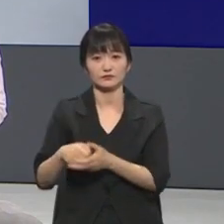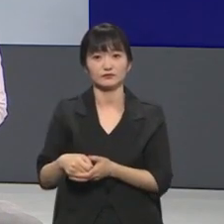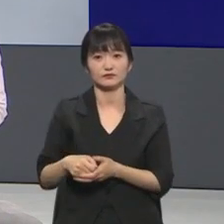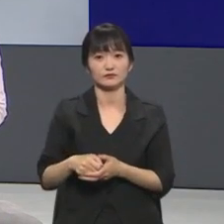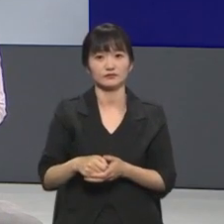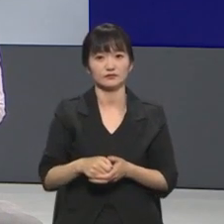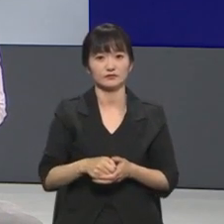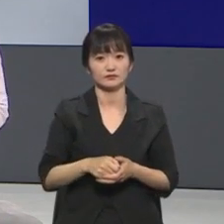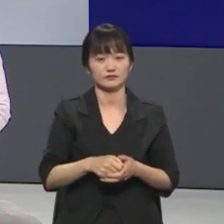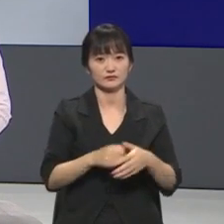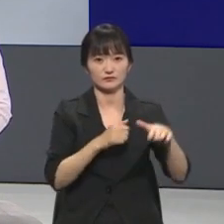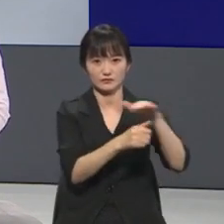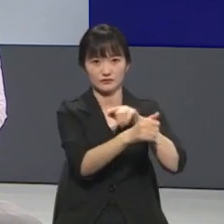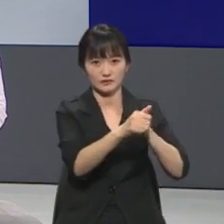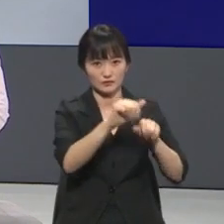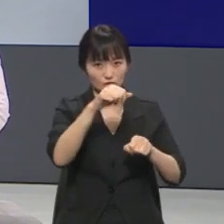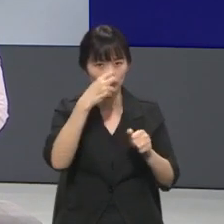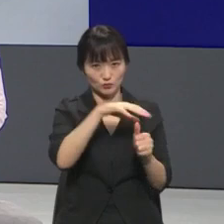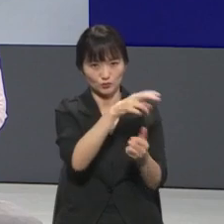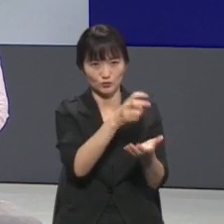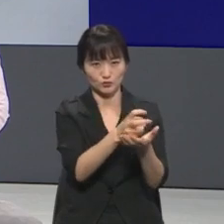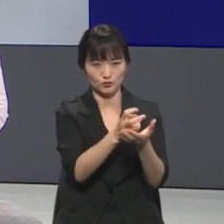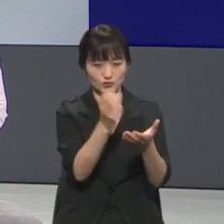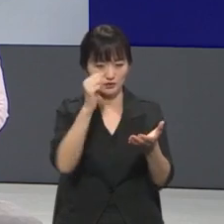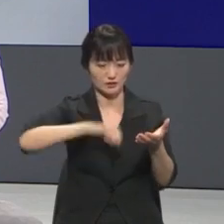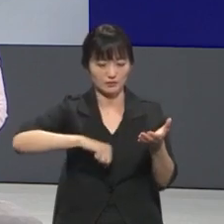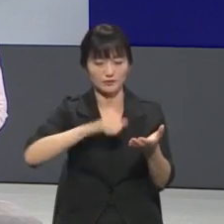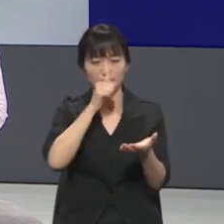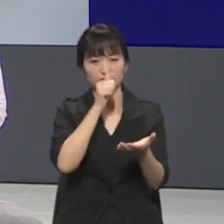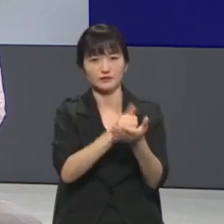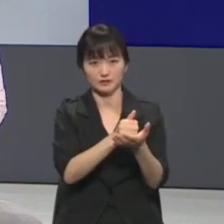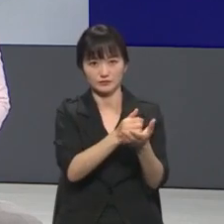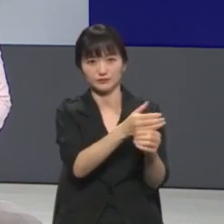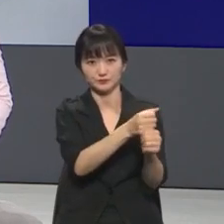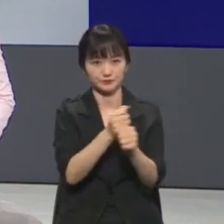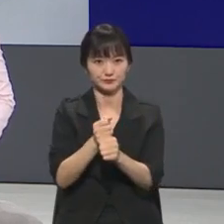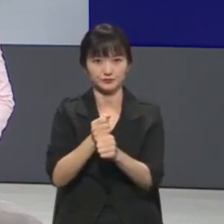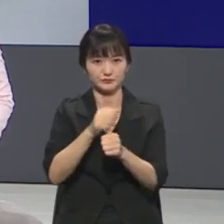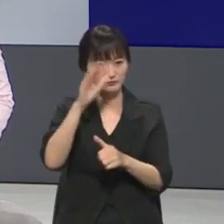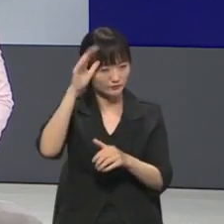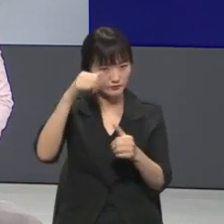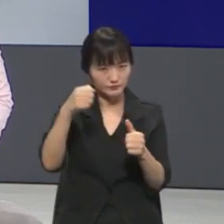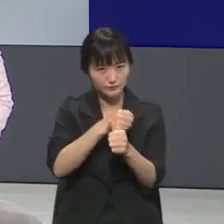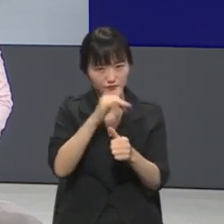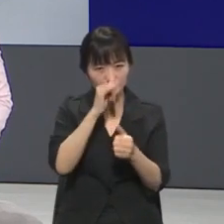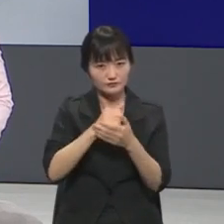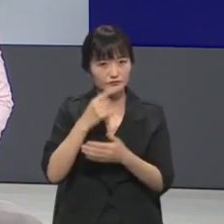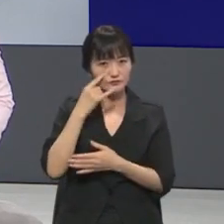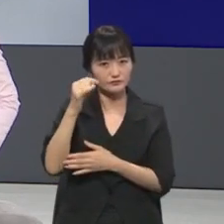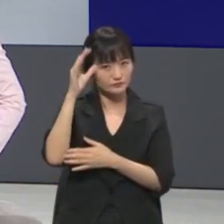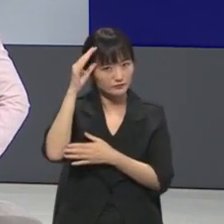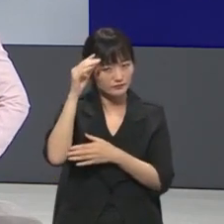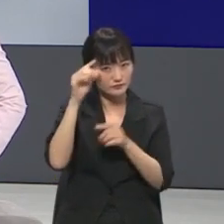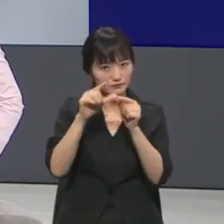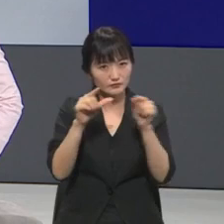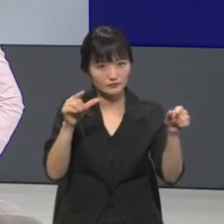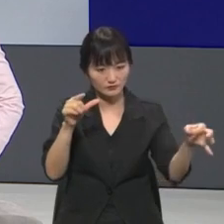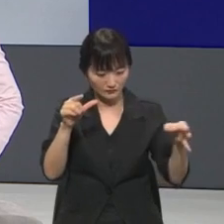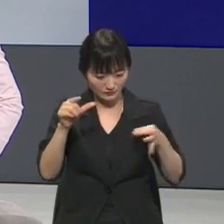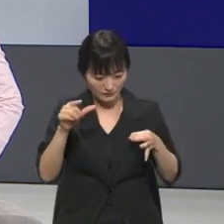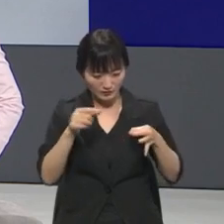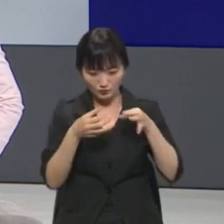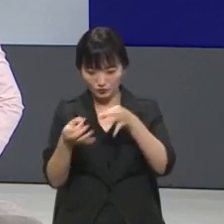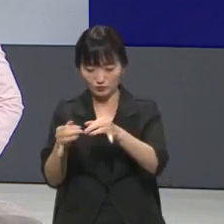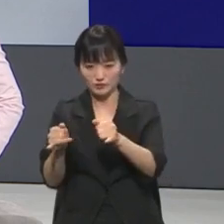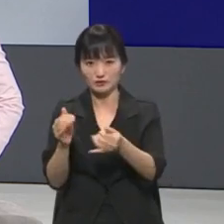동물보호법, 수의사법 위반 혐의로 고발했습니다. 예. 이 학대 정황도 발견이 됐는데요. 어미개를 일정 금액을 받고 투자자들에게 분양을 한